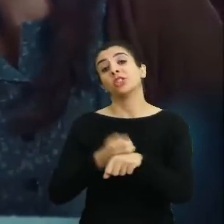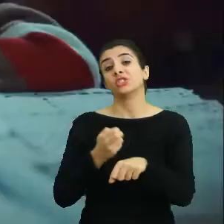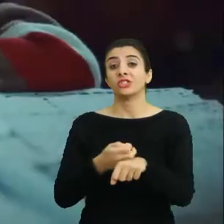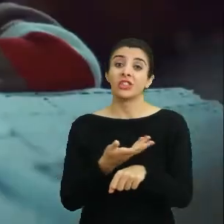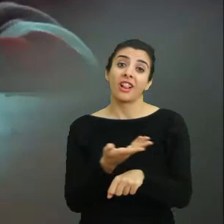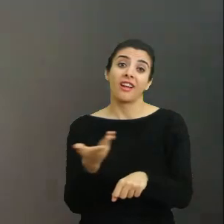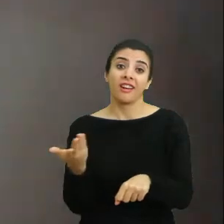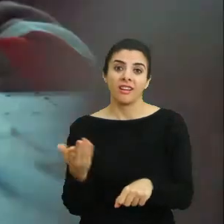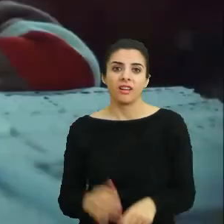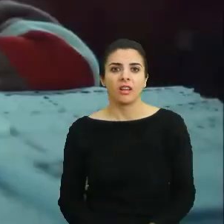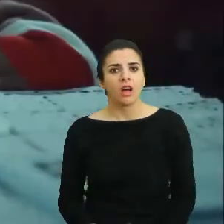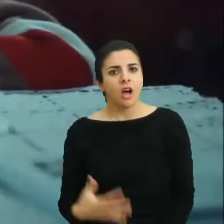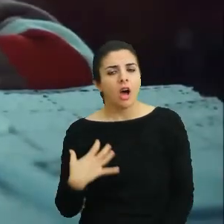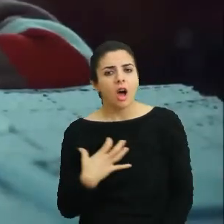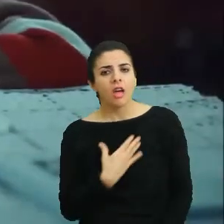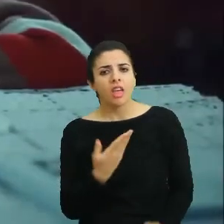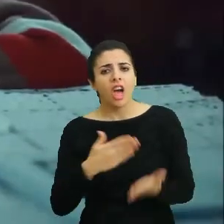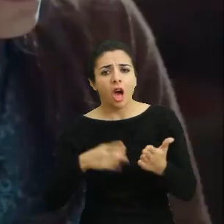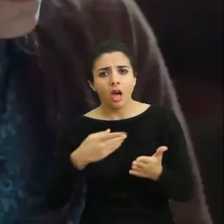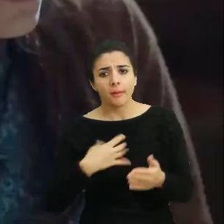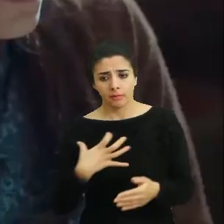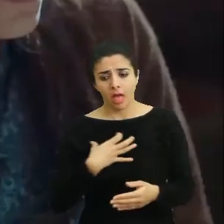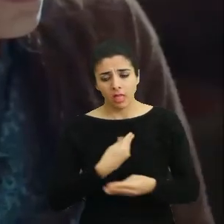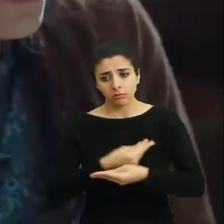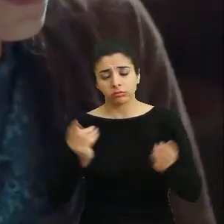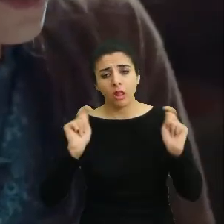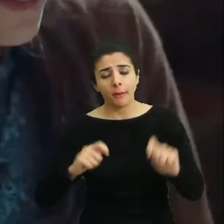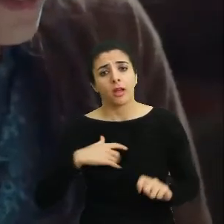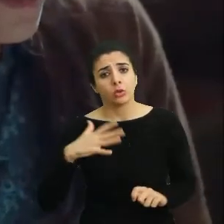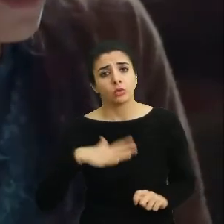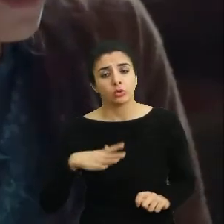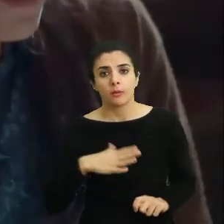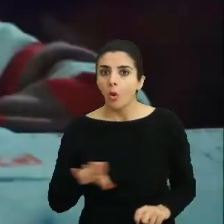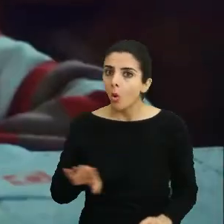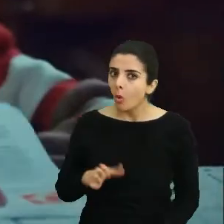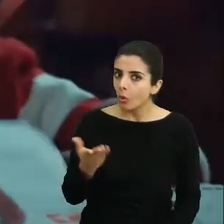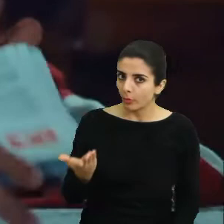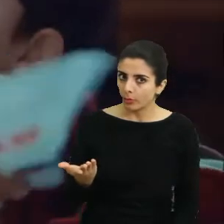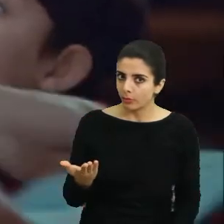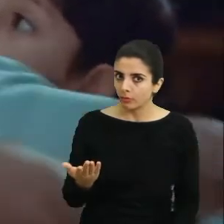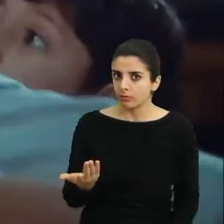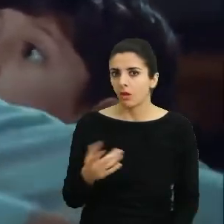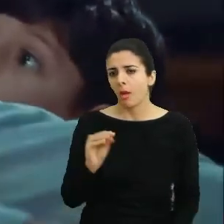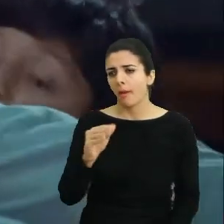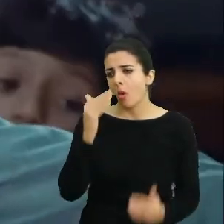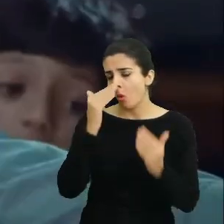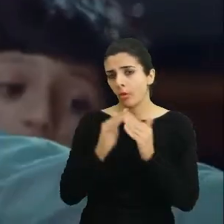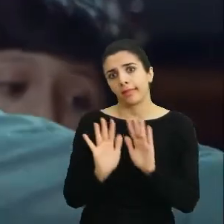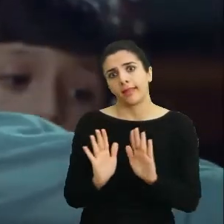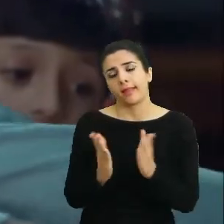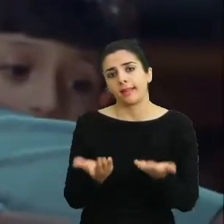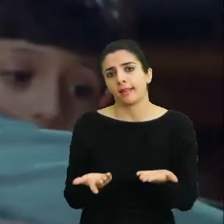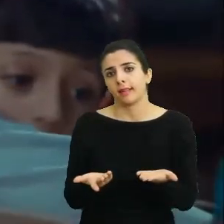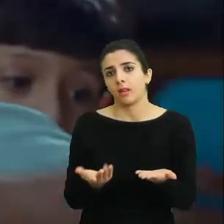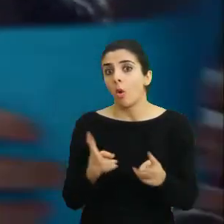Maşallah. Ama kağıtlardan ben de dağıtmak istiyorum. Oğlum, bebelere göre değil bu. Önlerinden